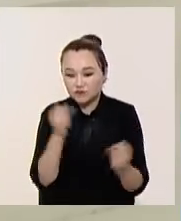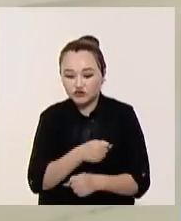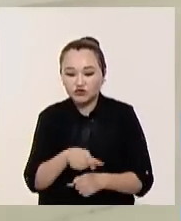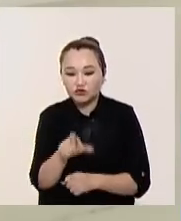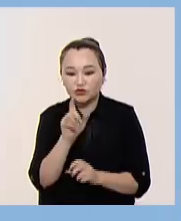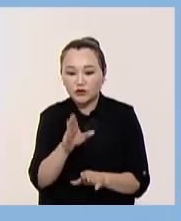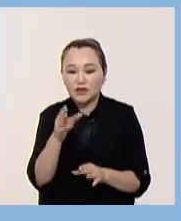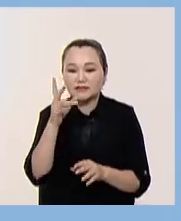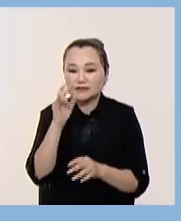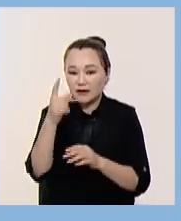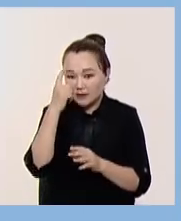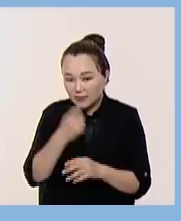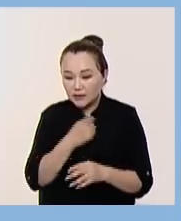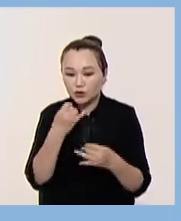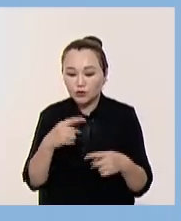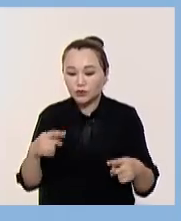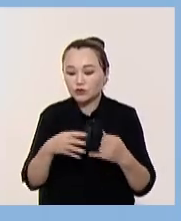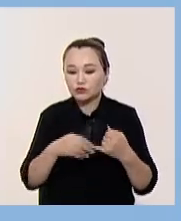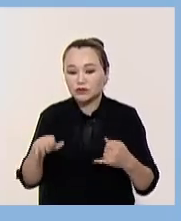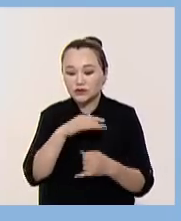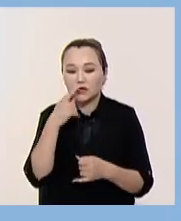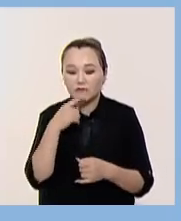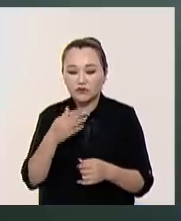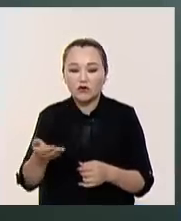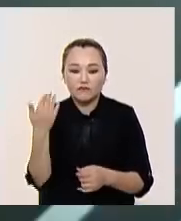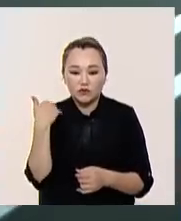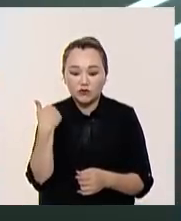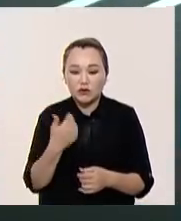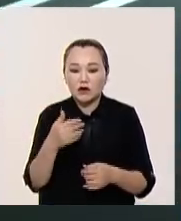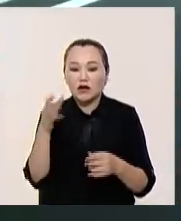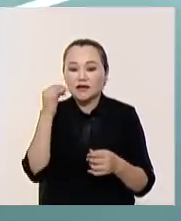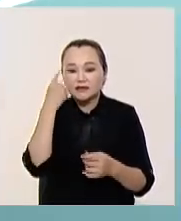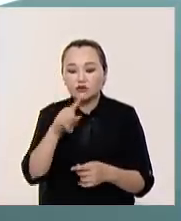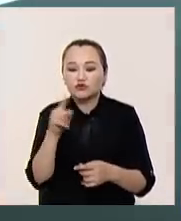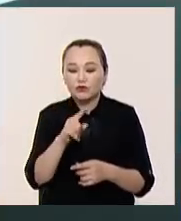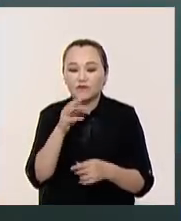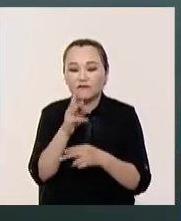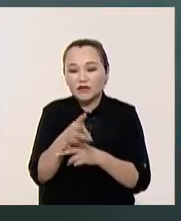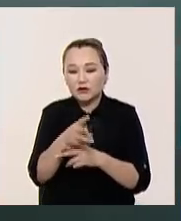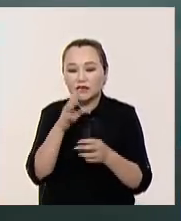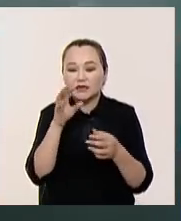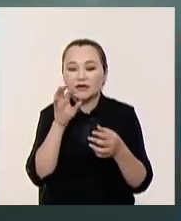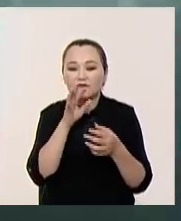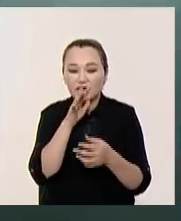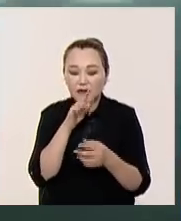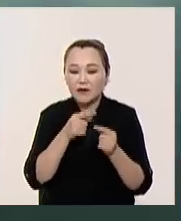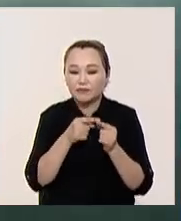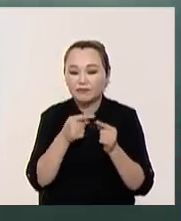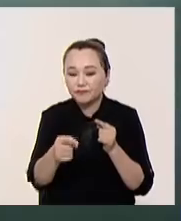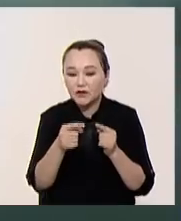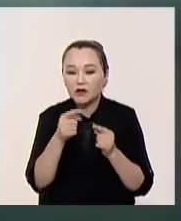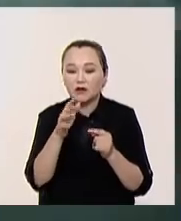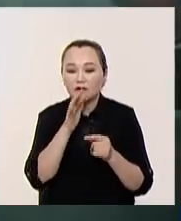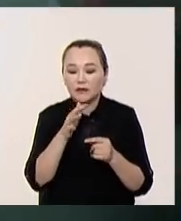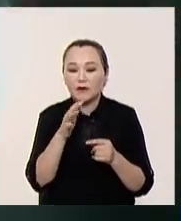зоне ограничения знаками, но и на остальных участках дорог говорят давно. Идея в том, чтобы видеофиксаторы измеряли время, за которое автомобиль